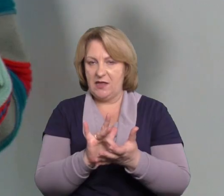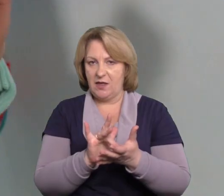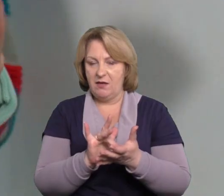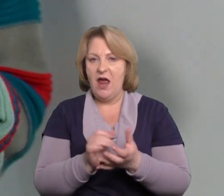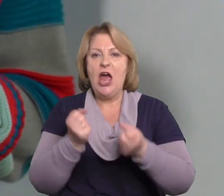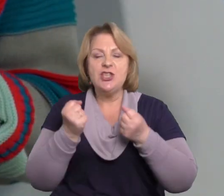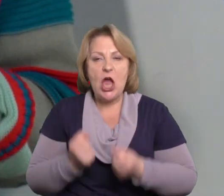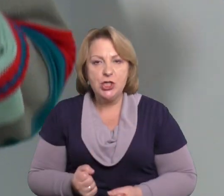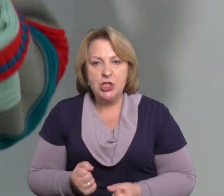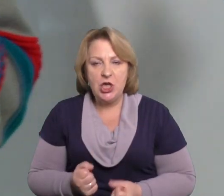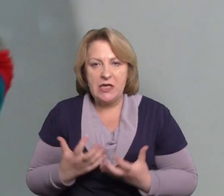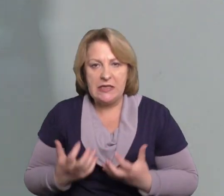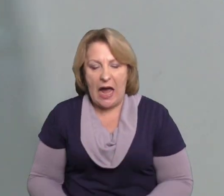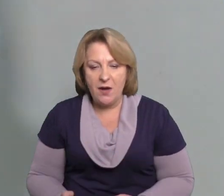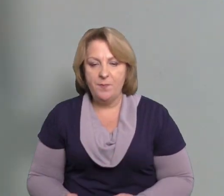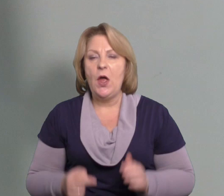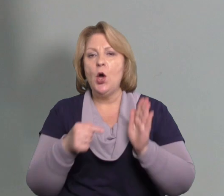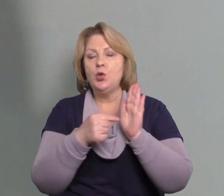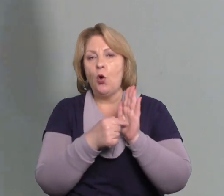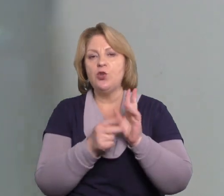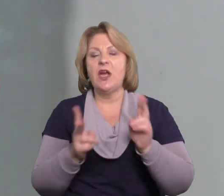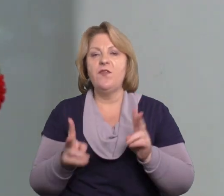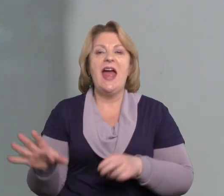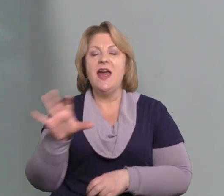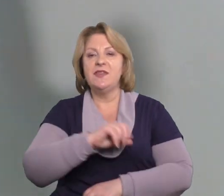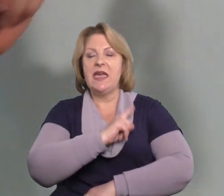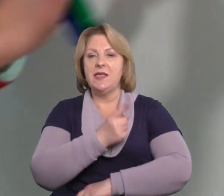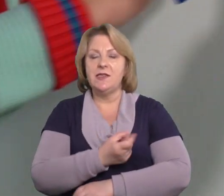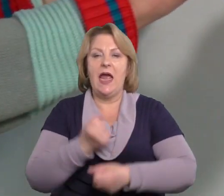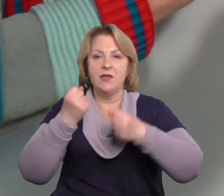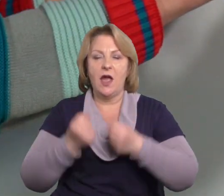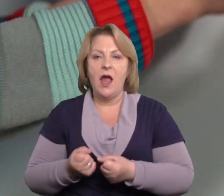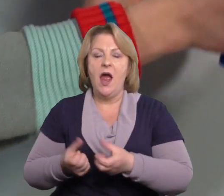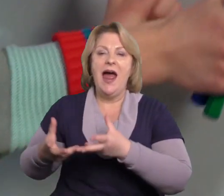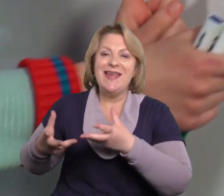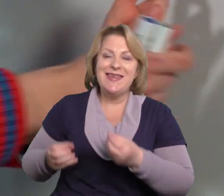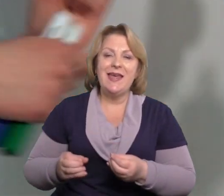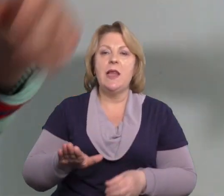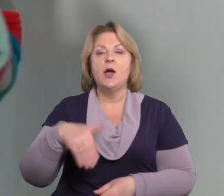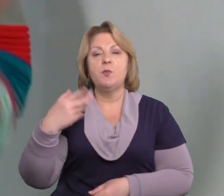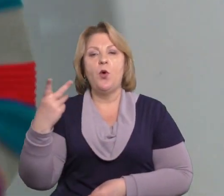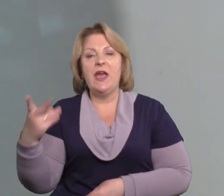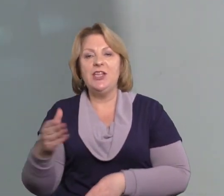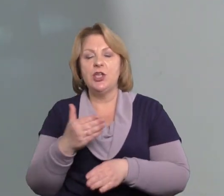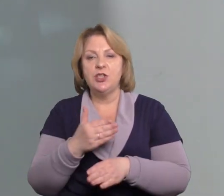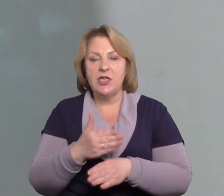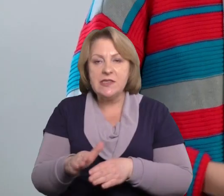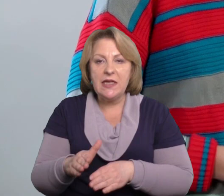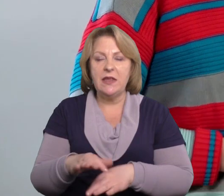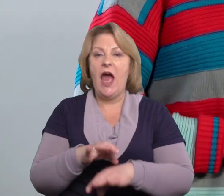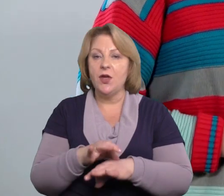Ще раз, центр тяжіння – це точка, в якій всі сили тяжіння, що діють з боку інших частин тіла,